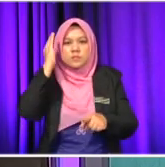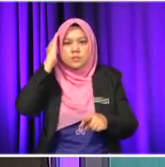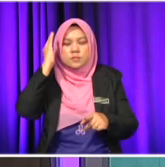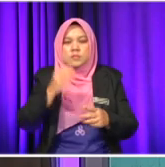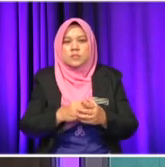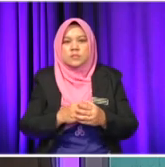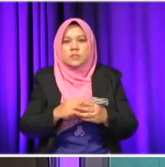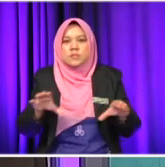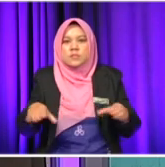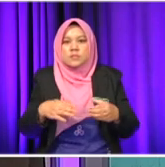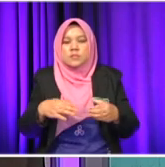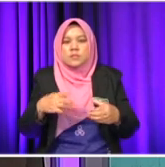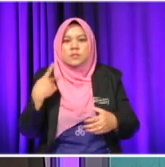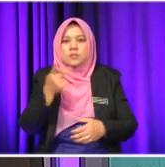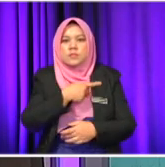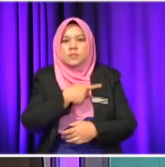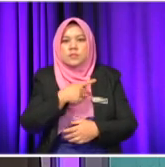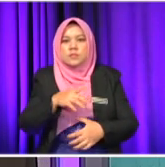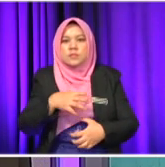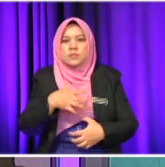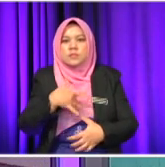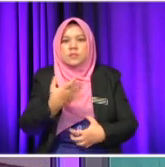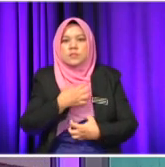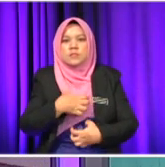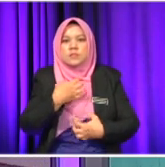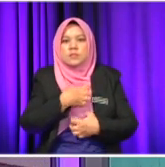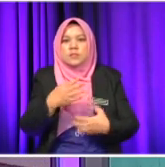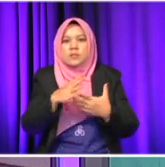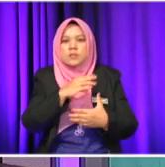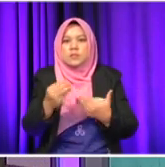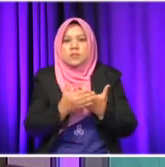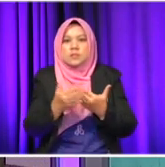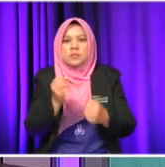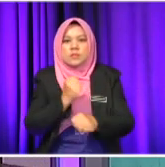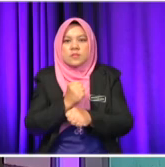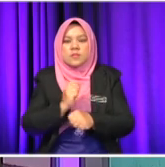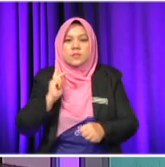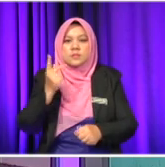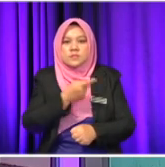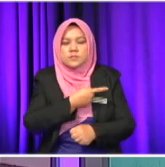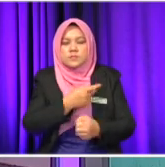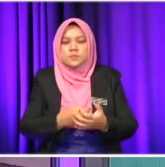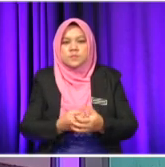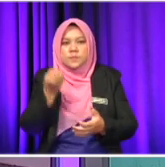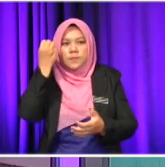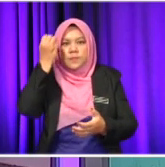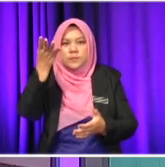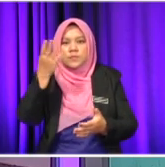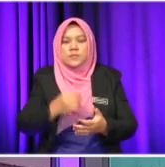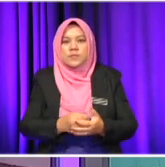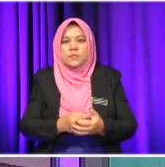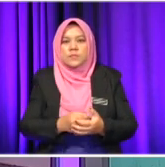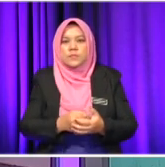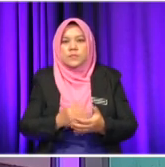membuatkan kita rasa Srono dan dia memudahkan kerja kita Oke dan Insyaallah maklumat yang disampaikan akan lebih